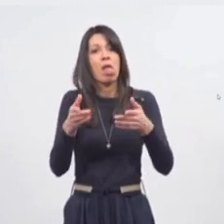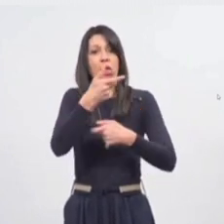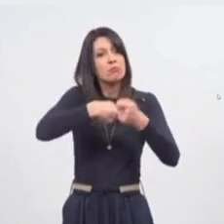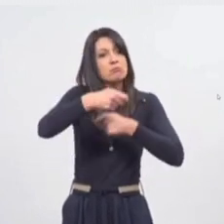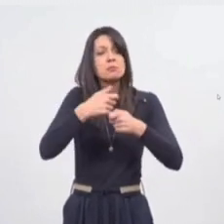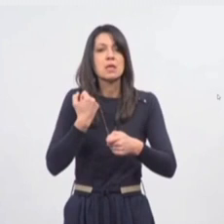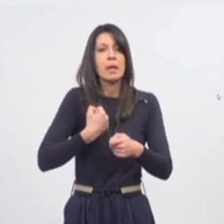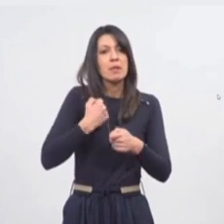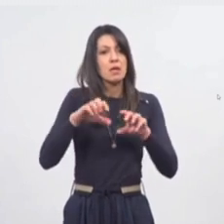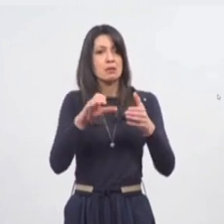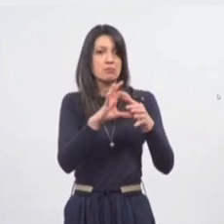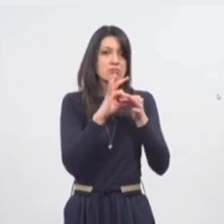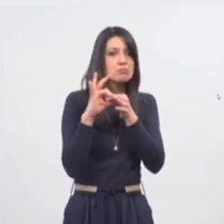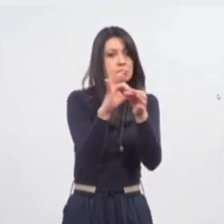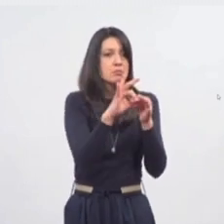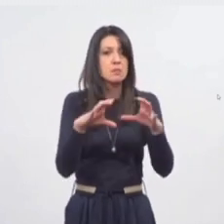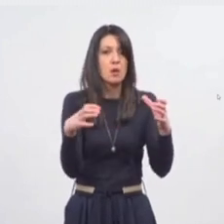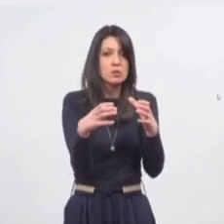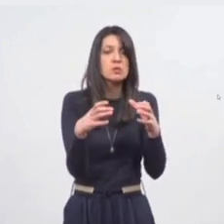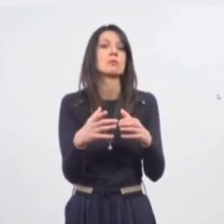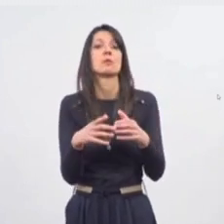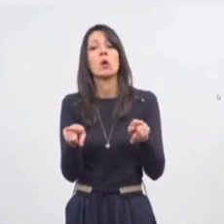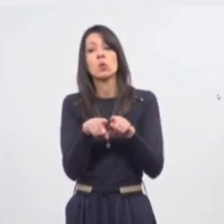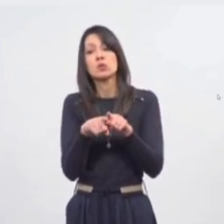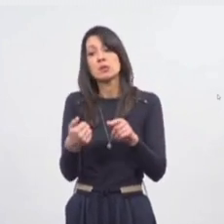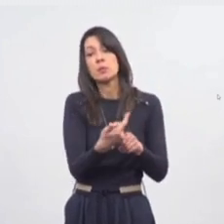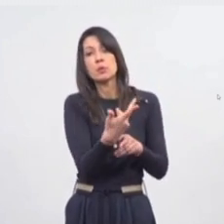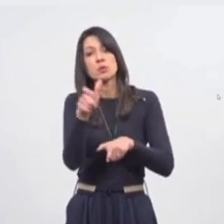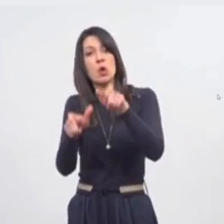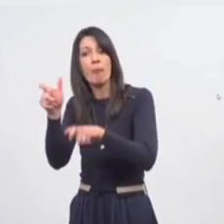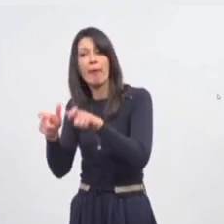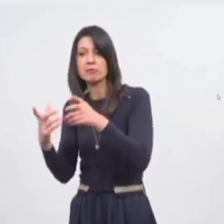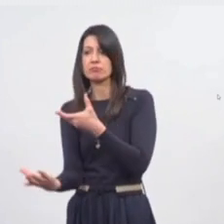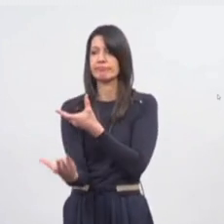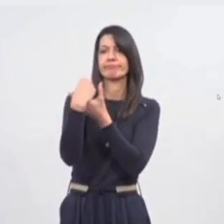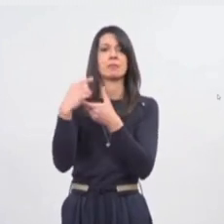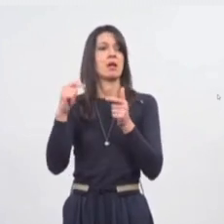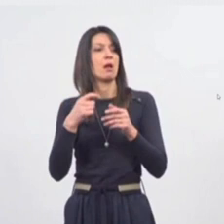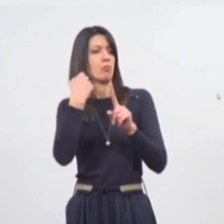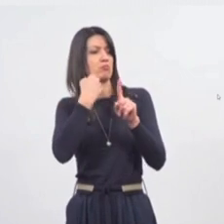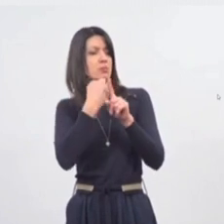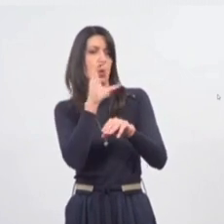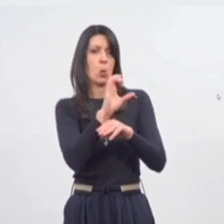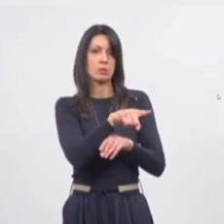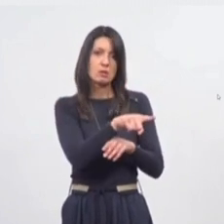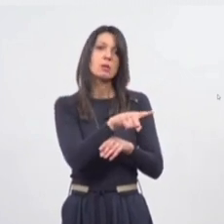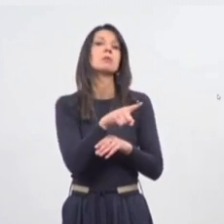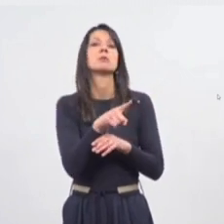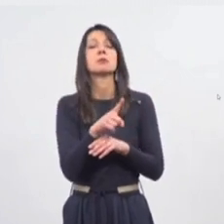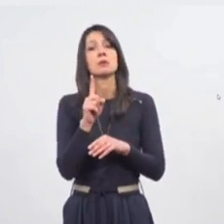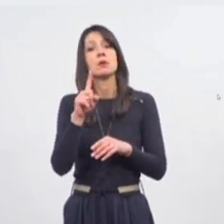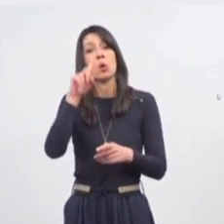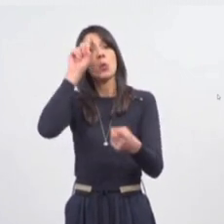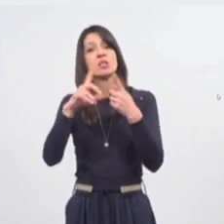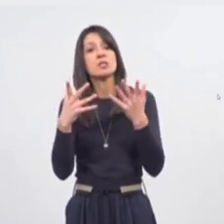la coopération des différents acteurs impliqués dans la lutte contre le trafic afin de lancer et de soutenir des enquêtes